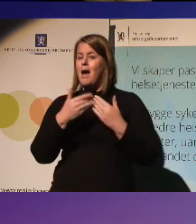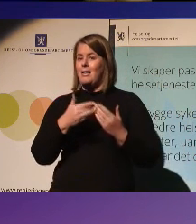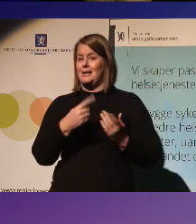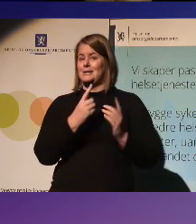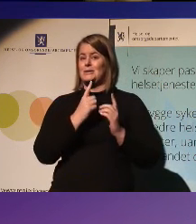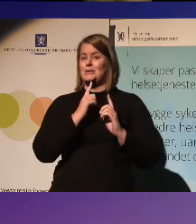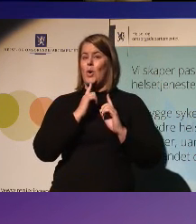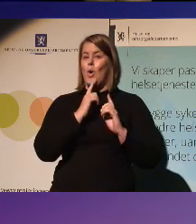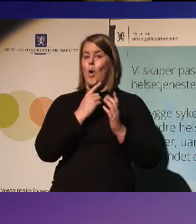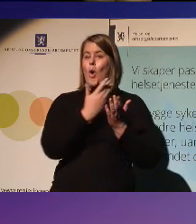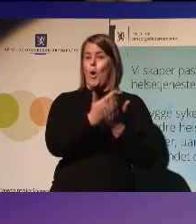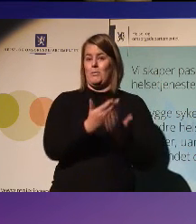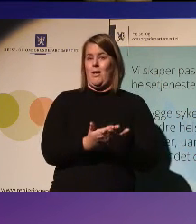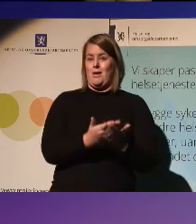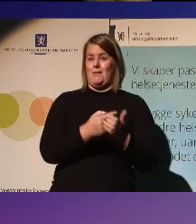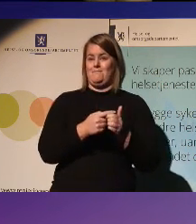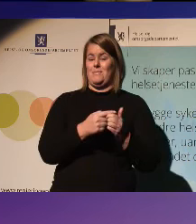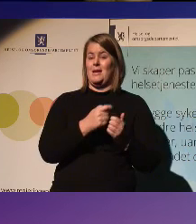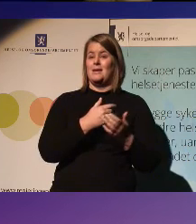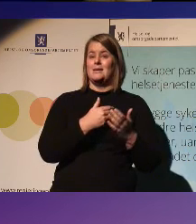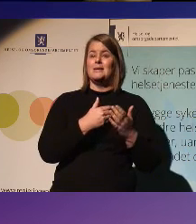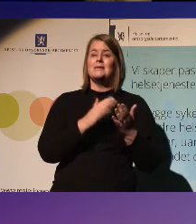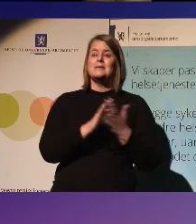behandlingsoppdraget i samhandlingsreformen har